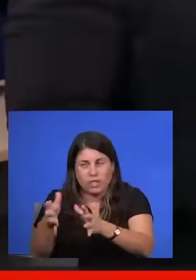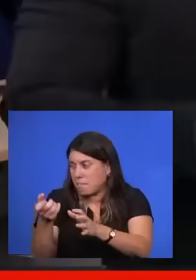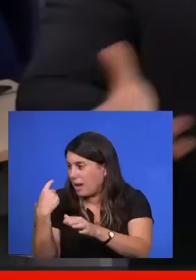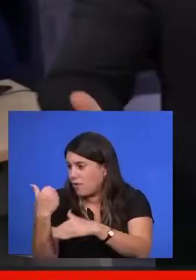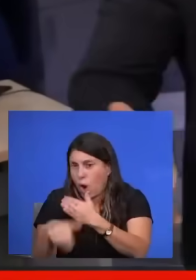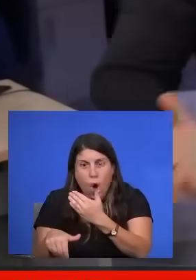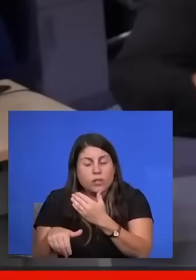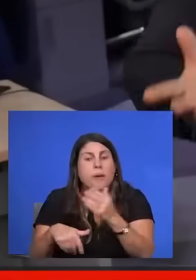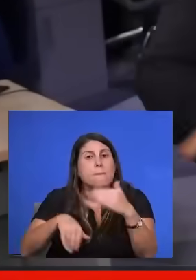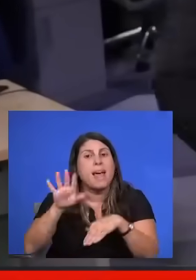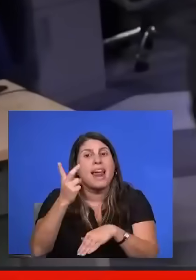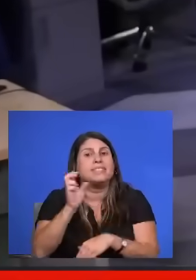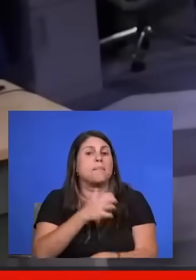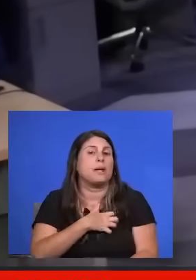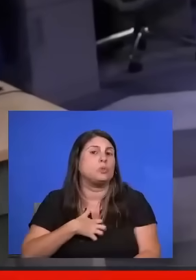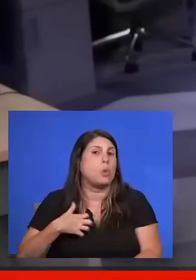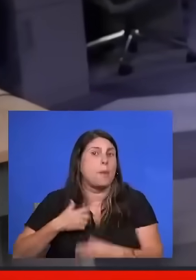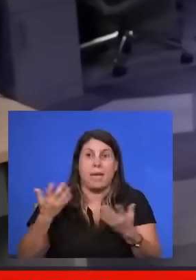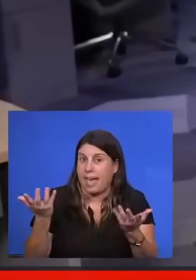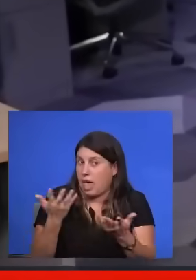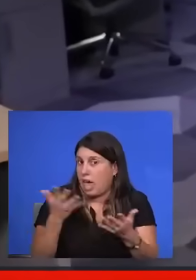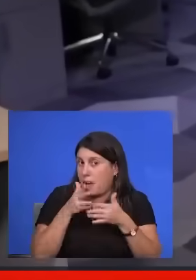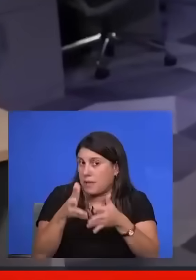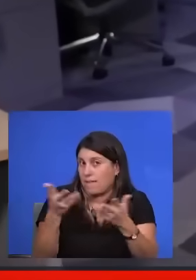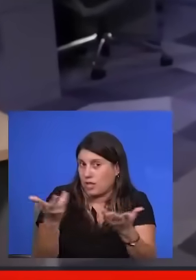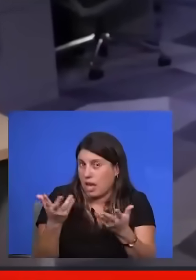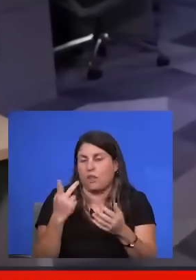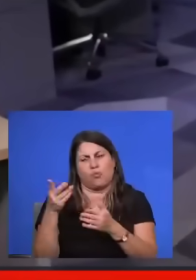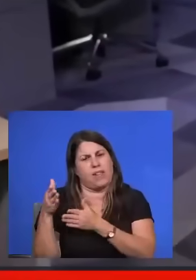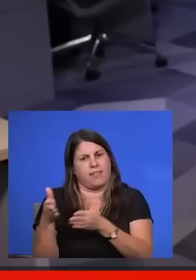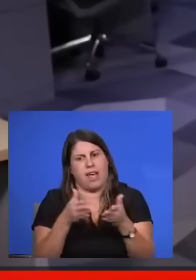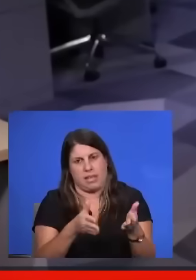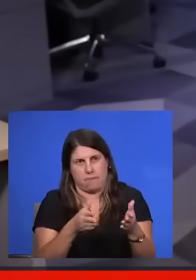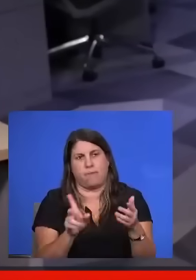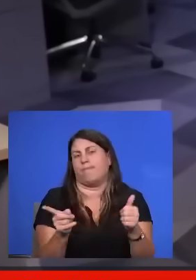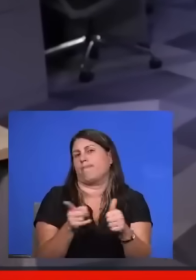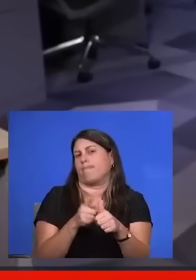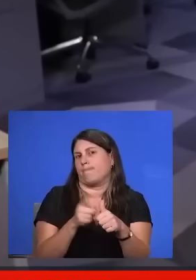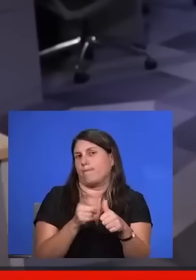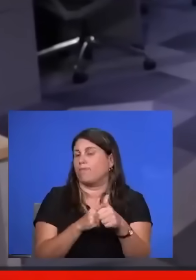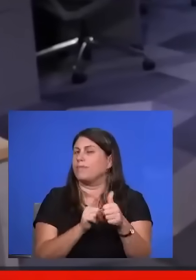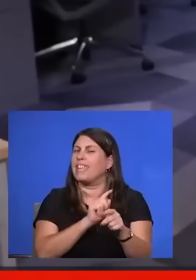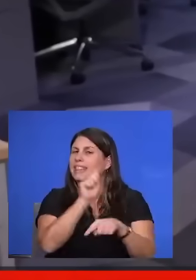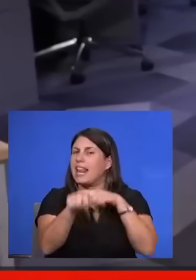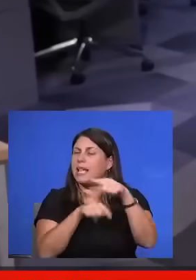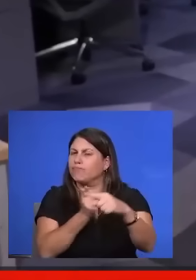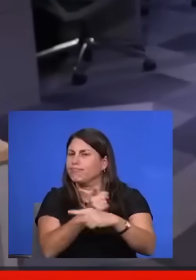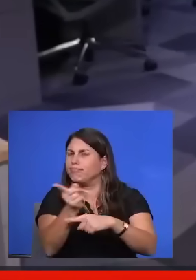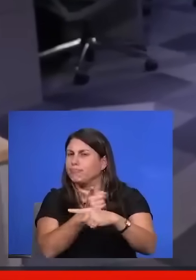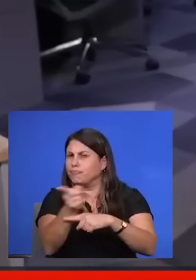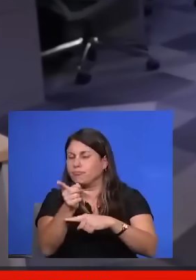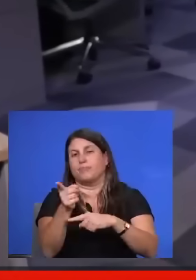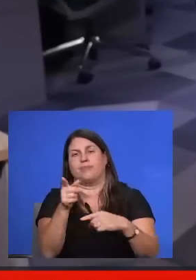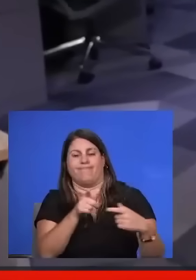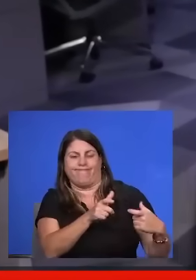ואיך המתקפות האלה נעשות? בשני דרכים. קודם כל, באמצעות טילים ומרגמות שהמיליציות האלה יורות